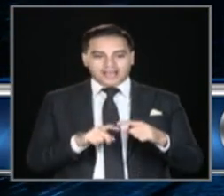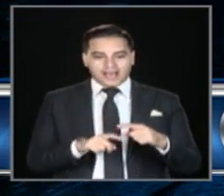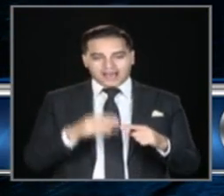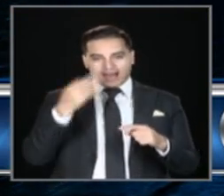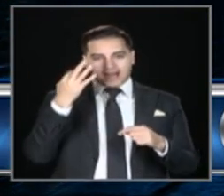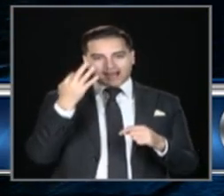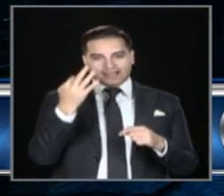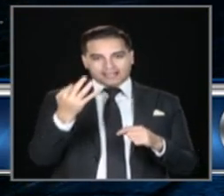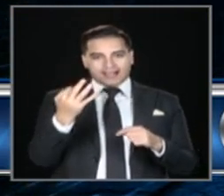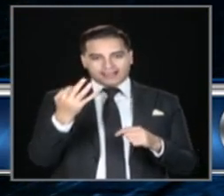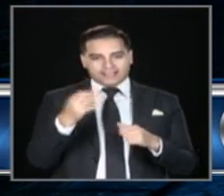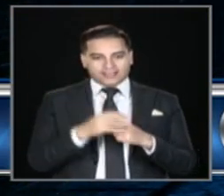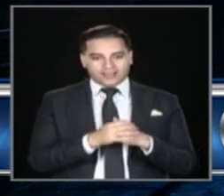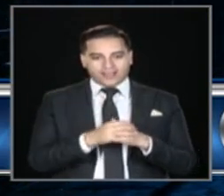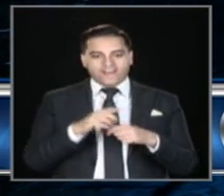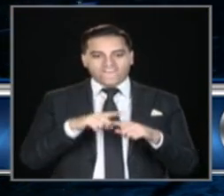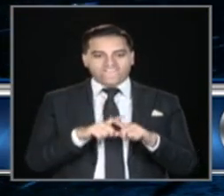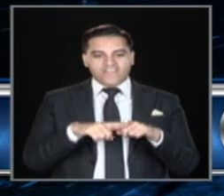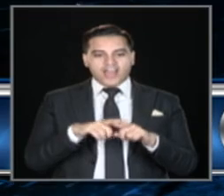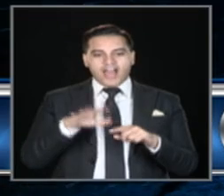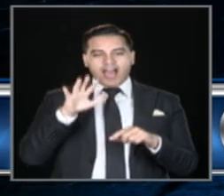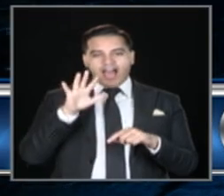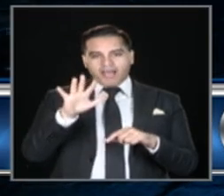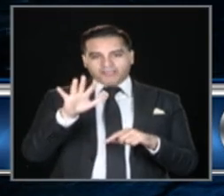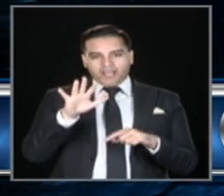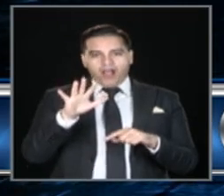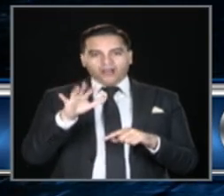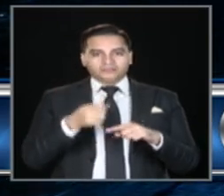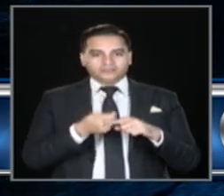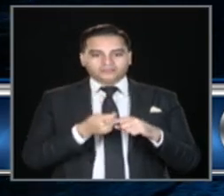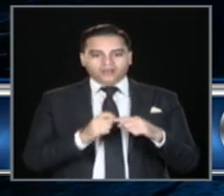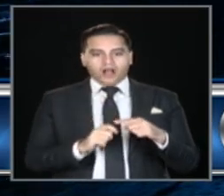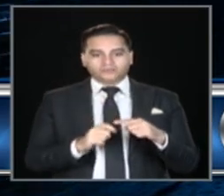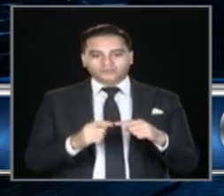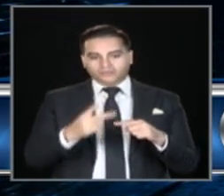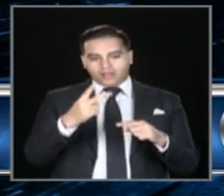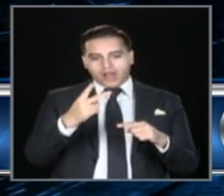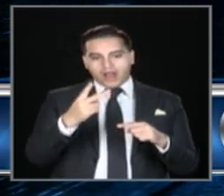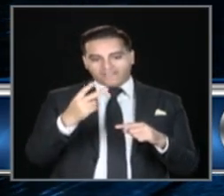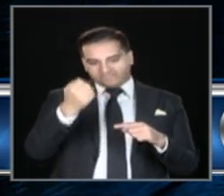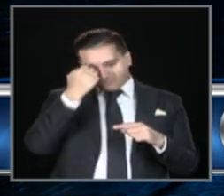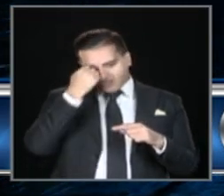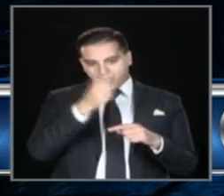2427 على 3 في 5 ناقص